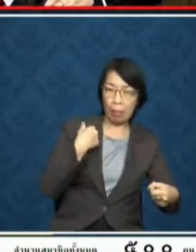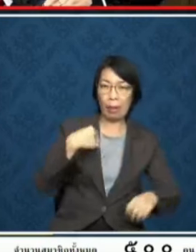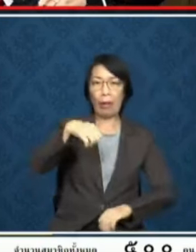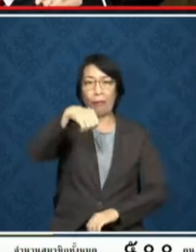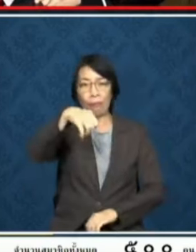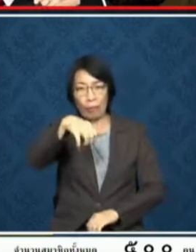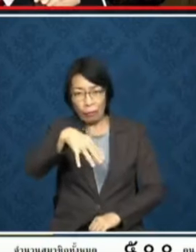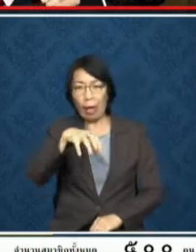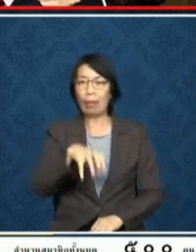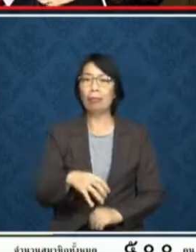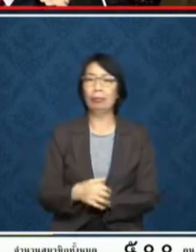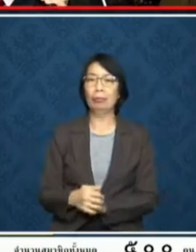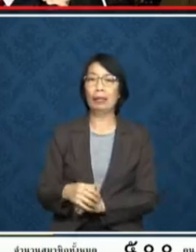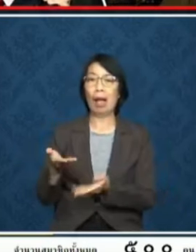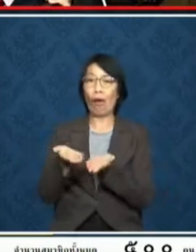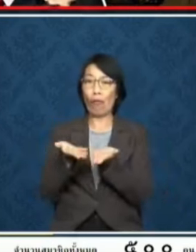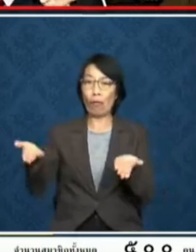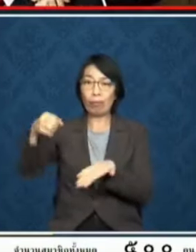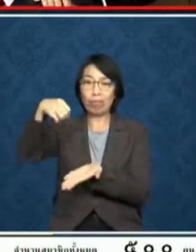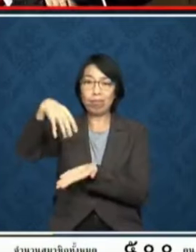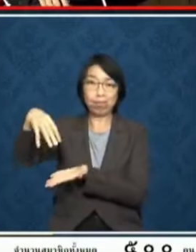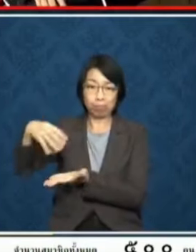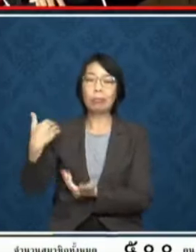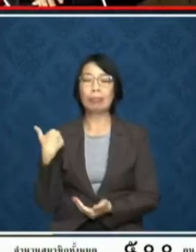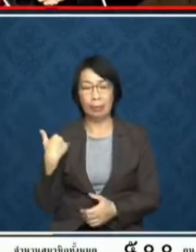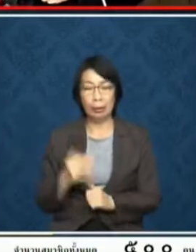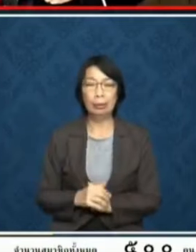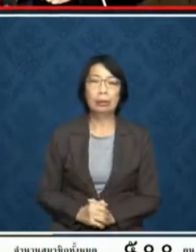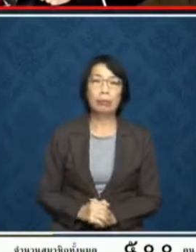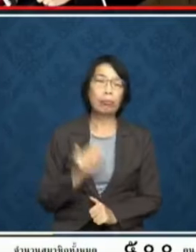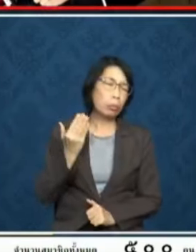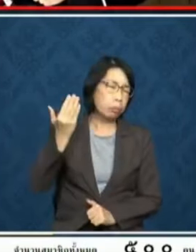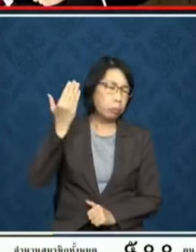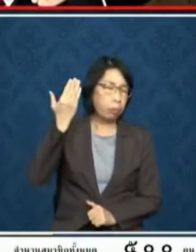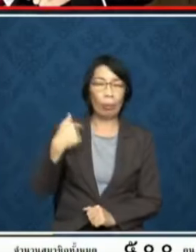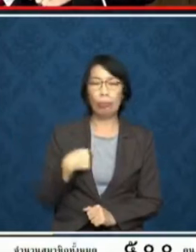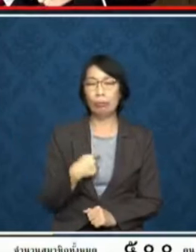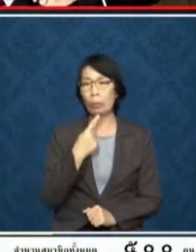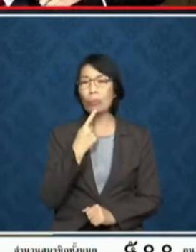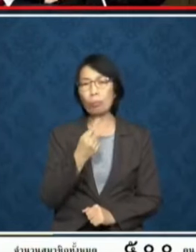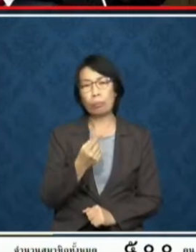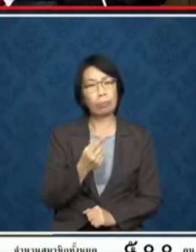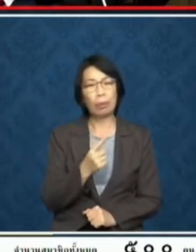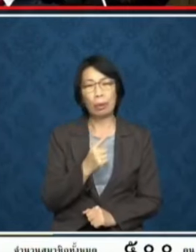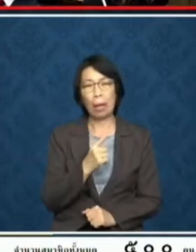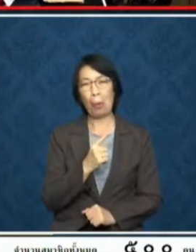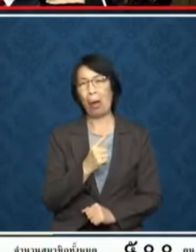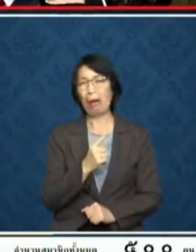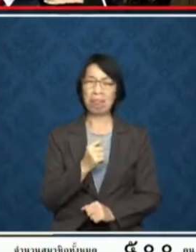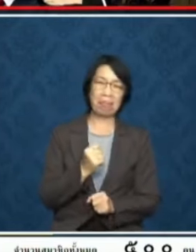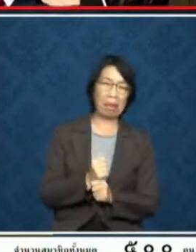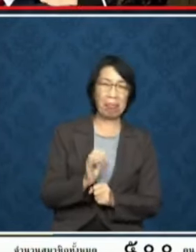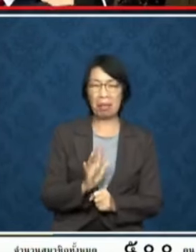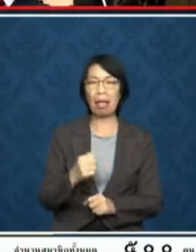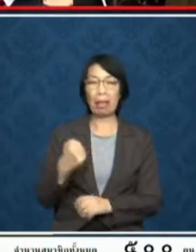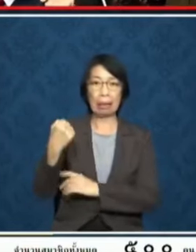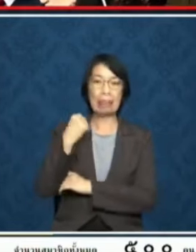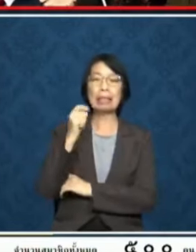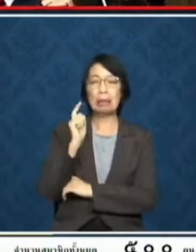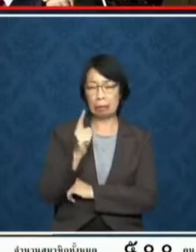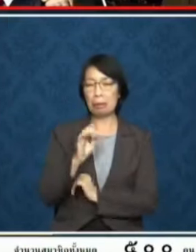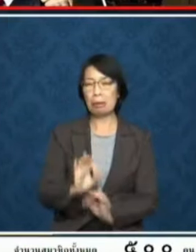าและโซลาร์ฟาร์มแน่นอนค่ะในอดีตก็ปฏิเสธไม่ได้ว่าธุรกิจพลังงานเป็นธุรกิจที่สำคัญต่อ